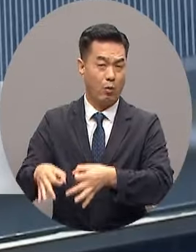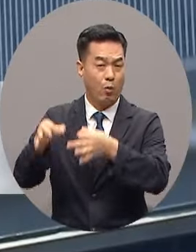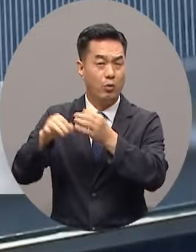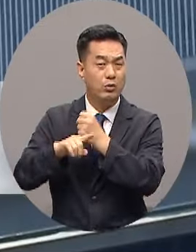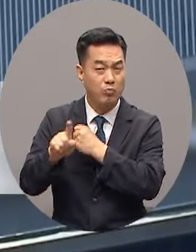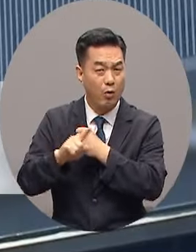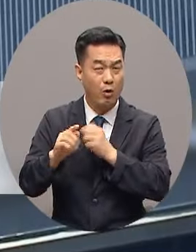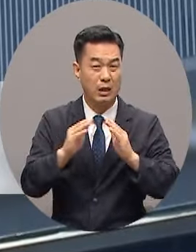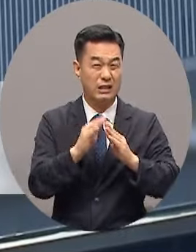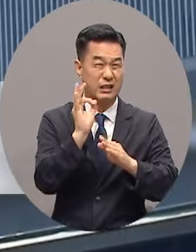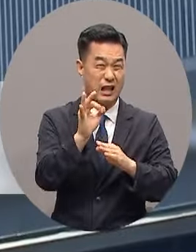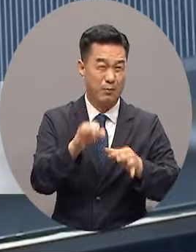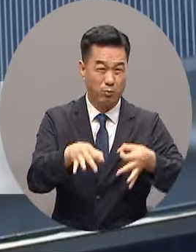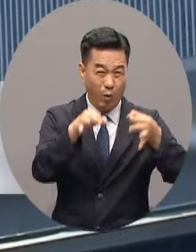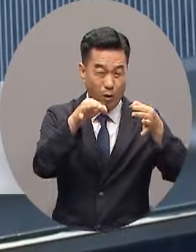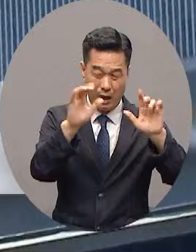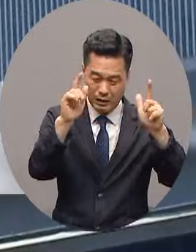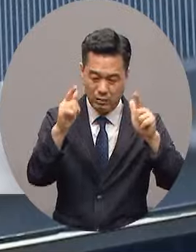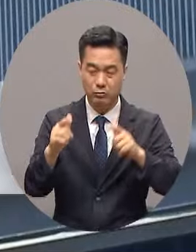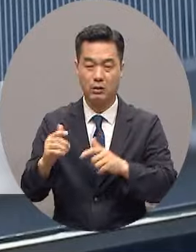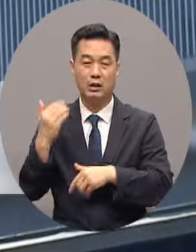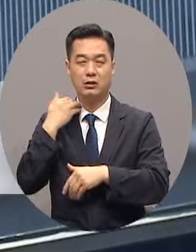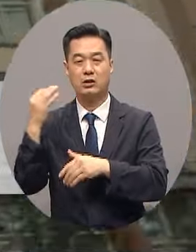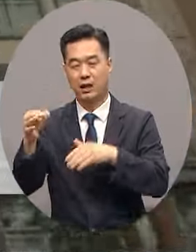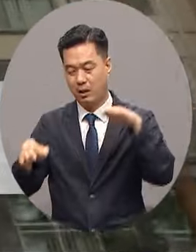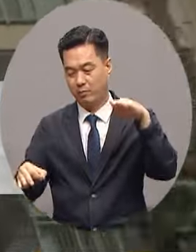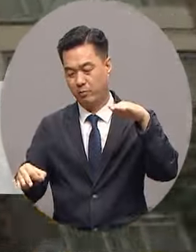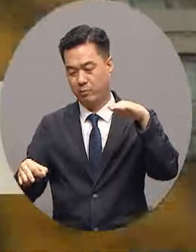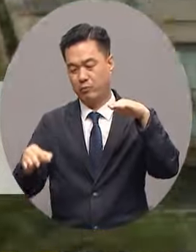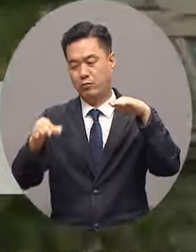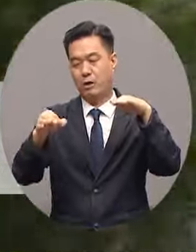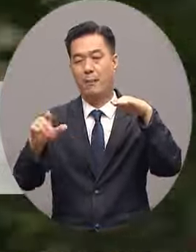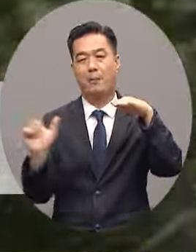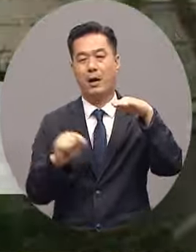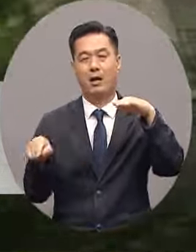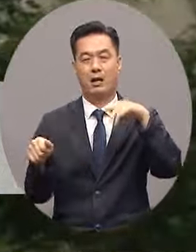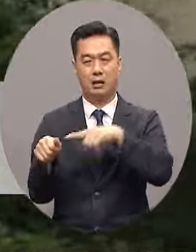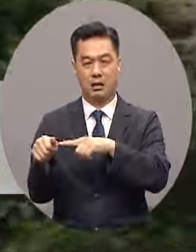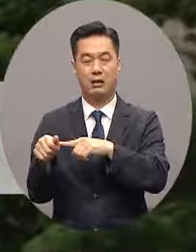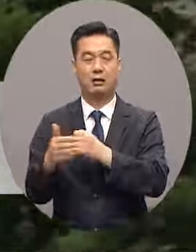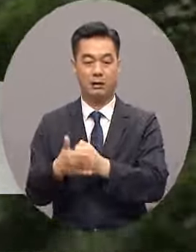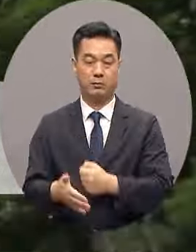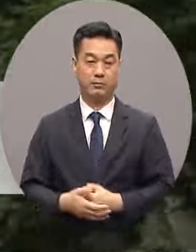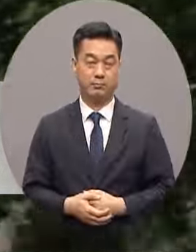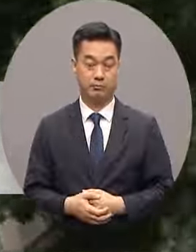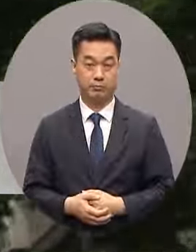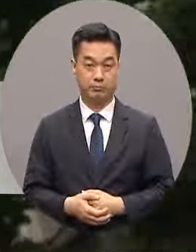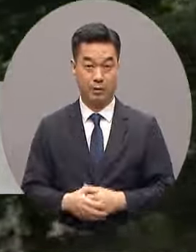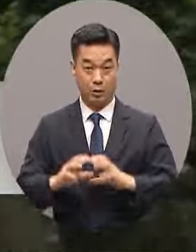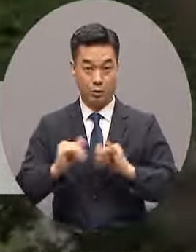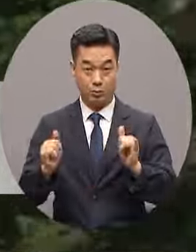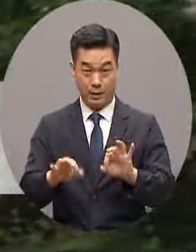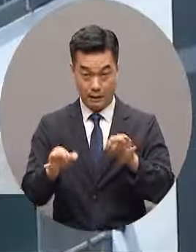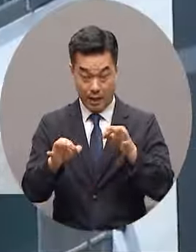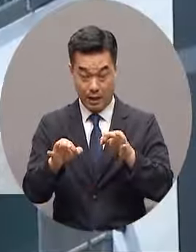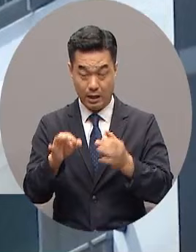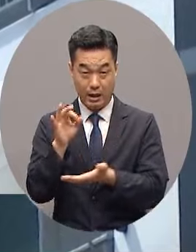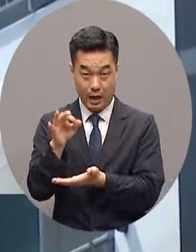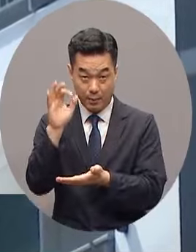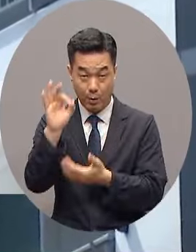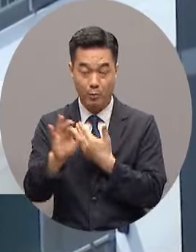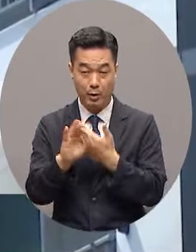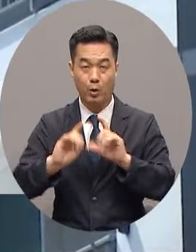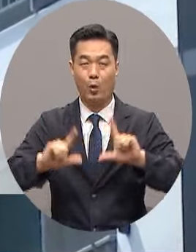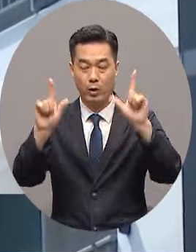것은 매매가격 상승폭보다 전세가격 상승폭이 더 크기 때문으로 분석됩니다. 국민은행 시세를 보면 올해